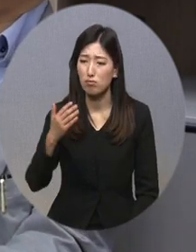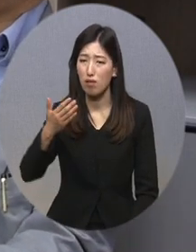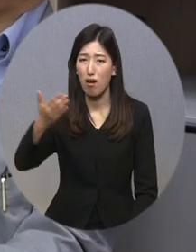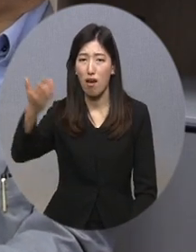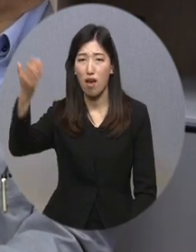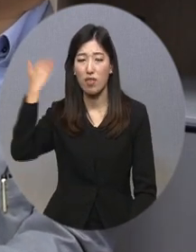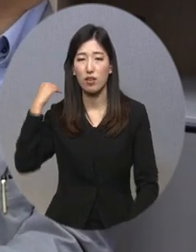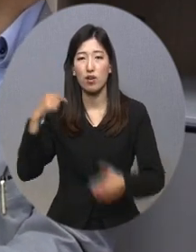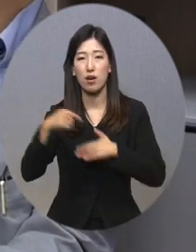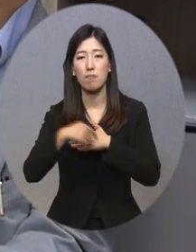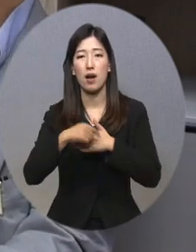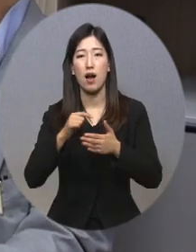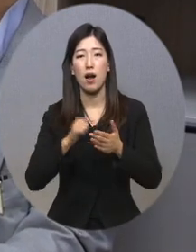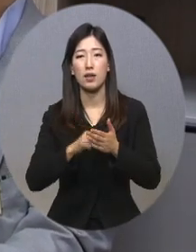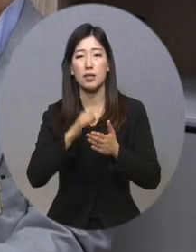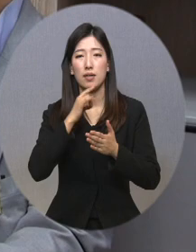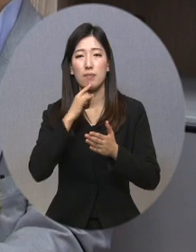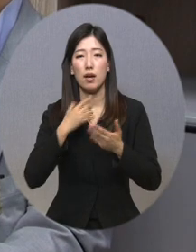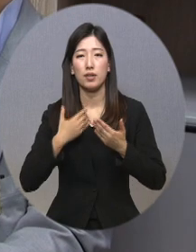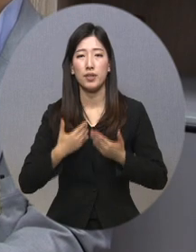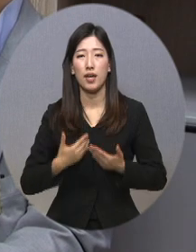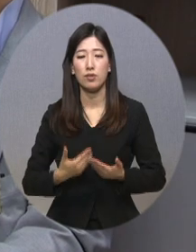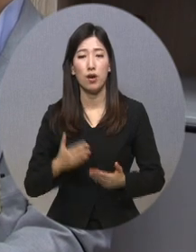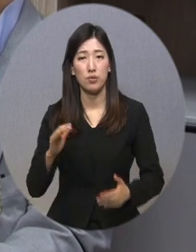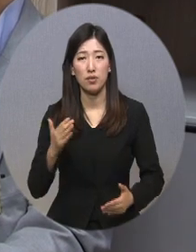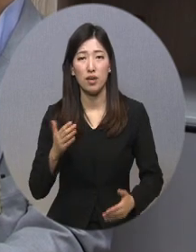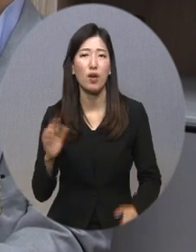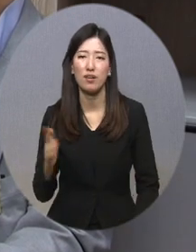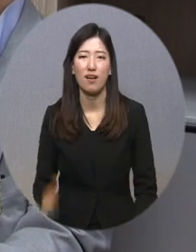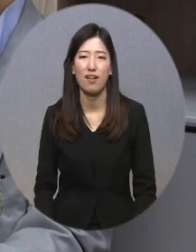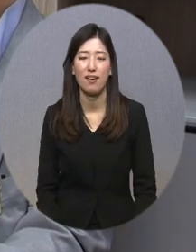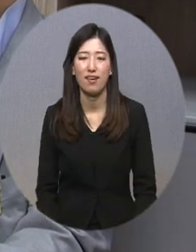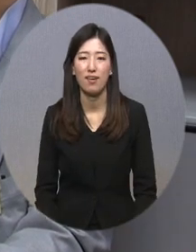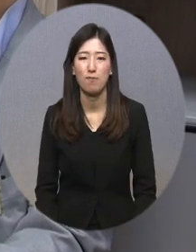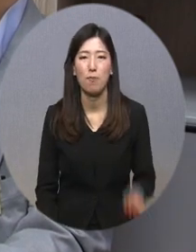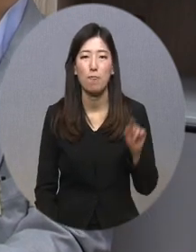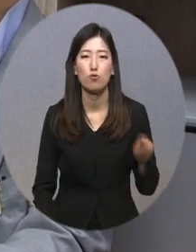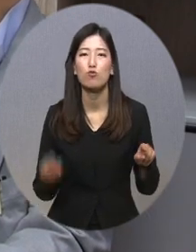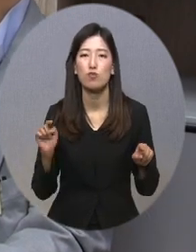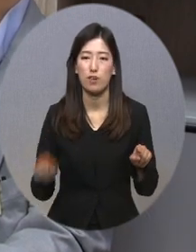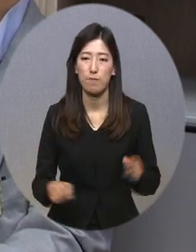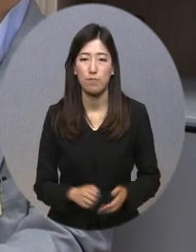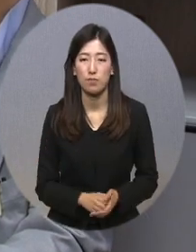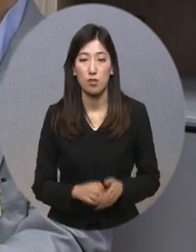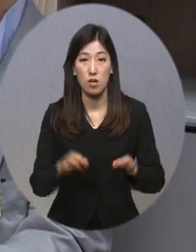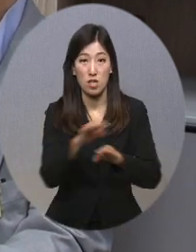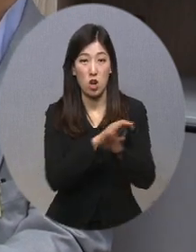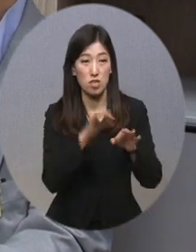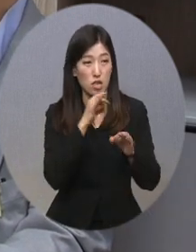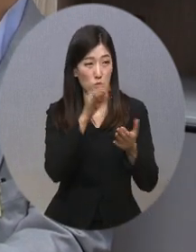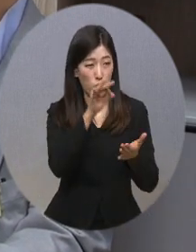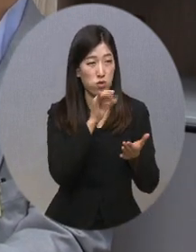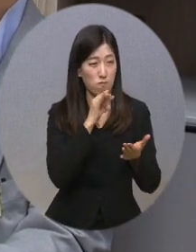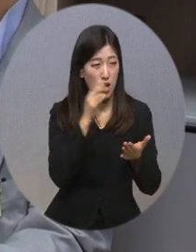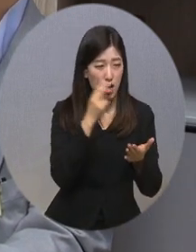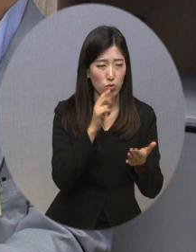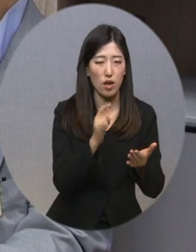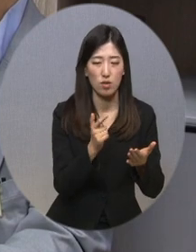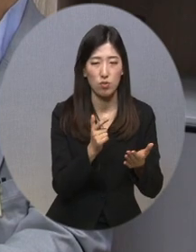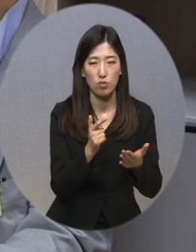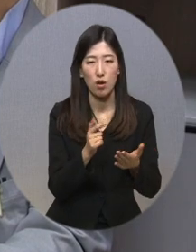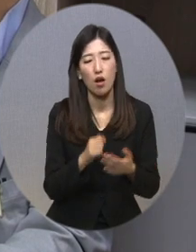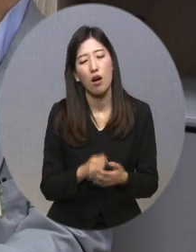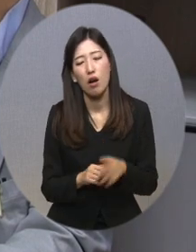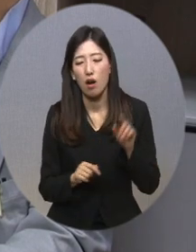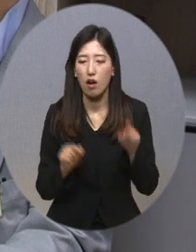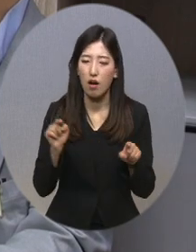마음을 다스려야 된다라고만 갈 수도 없는 것이고 네, 네. 그렇다고 해서 경제만 치중해서는 그렇죠. 안 되는 네, 거고 네.